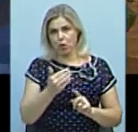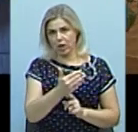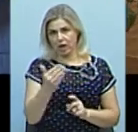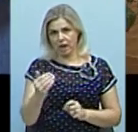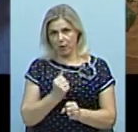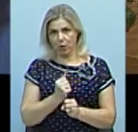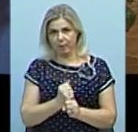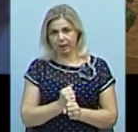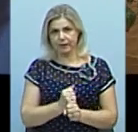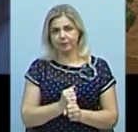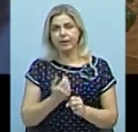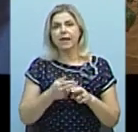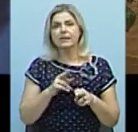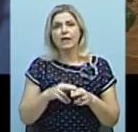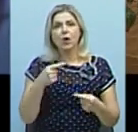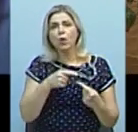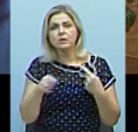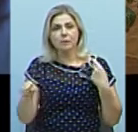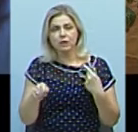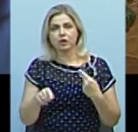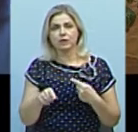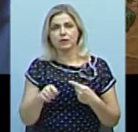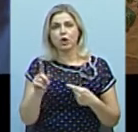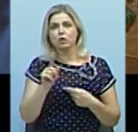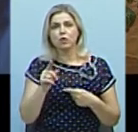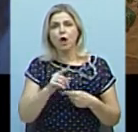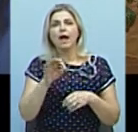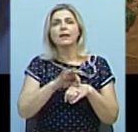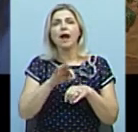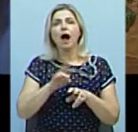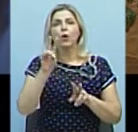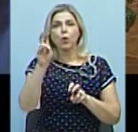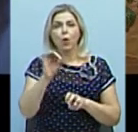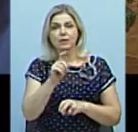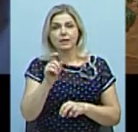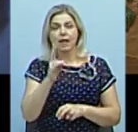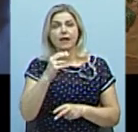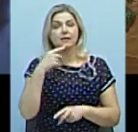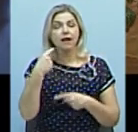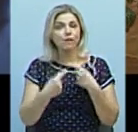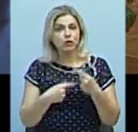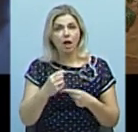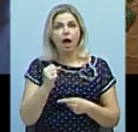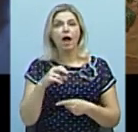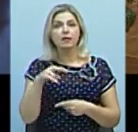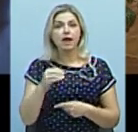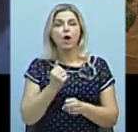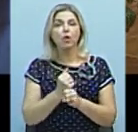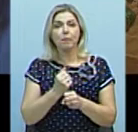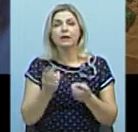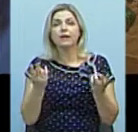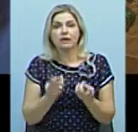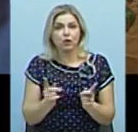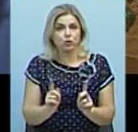Розумієте, ця розбіжність, що діагноз назавжди, Але робити щось треба, і навіщо